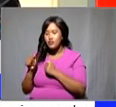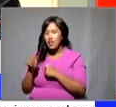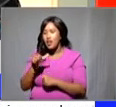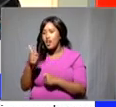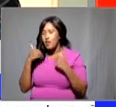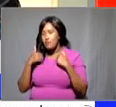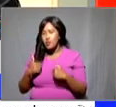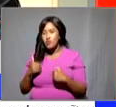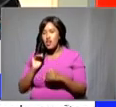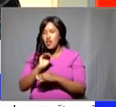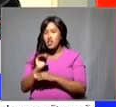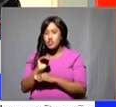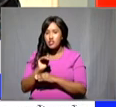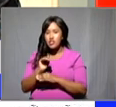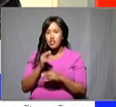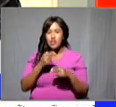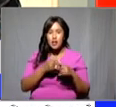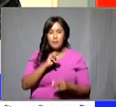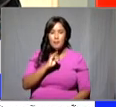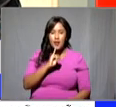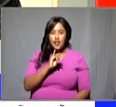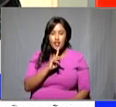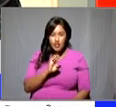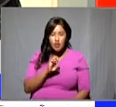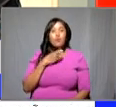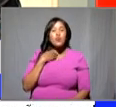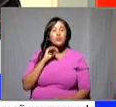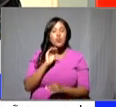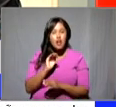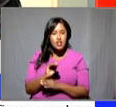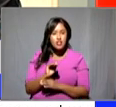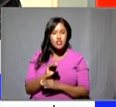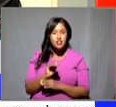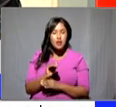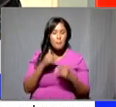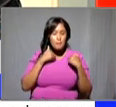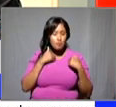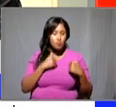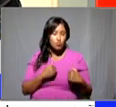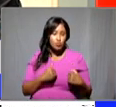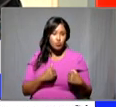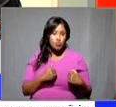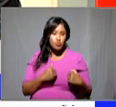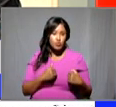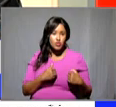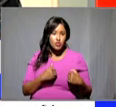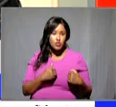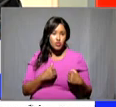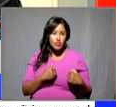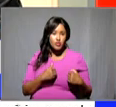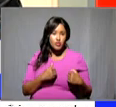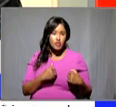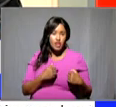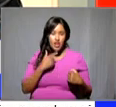dorori ya haha jetago Michael Karaja kiulia gya kwa ni ati modu aratuika nieko hatere